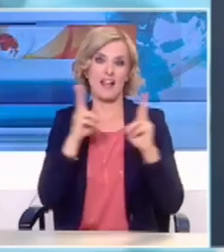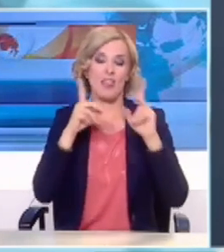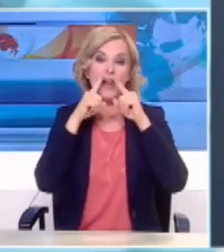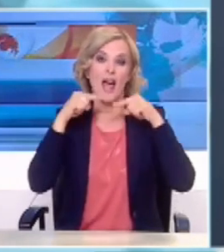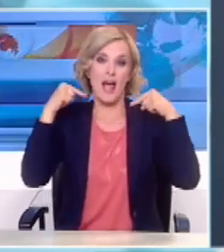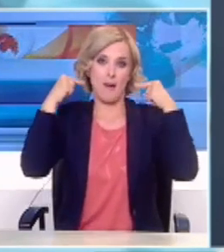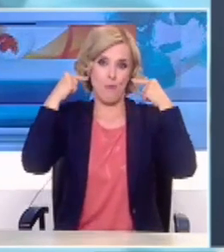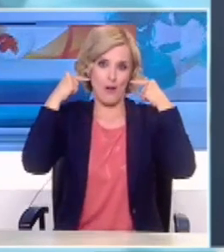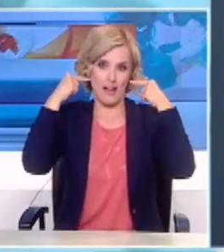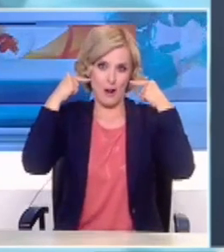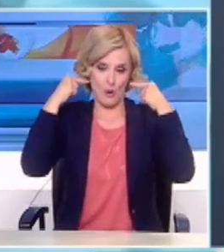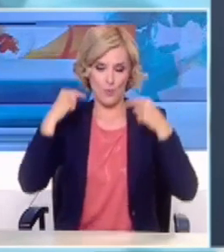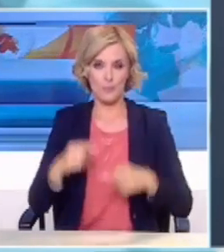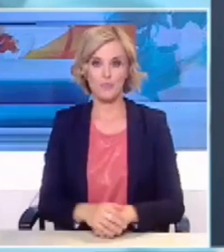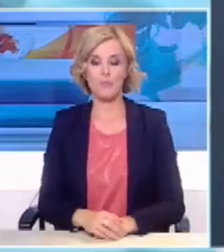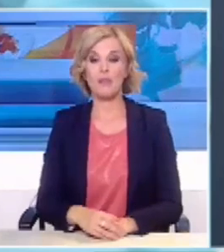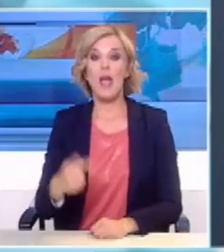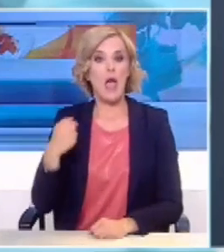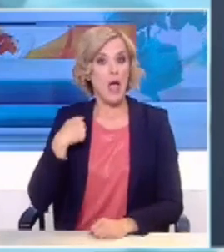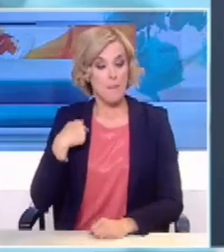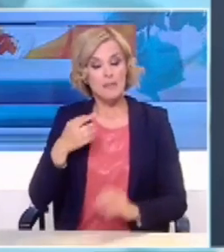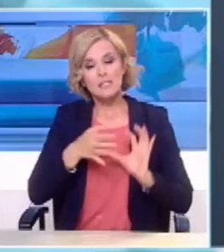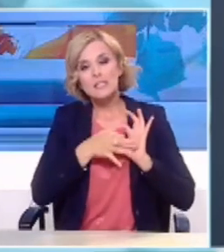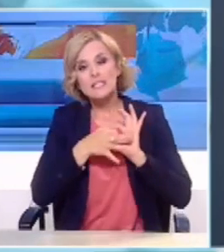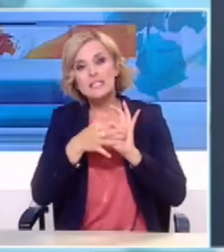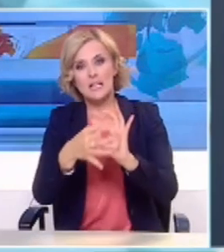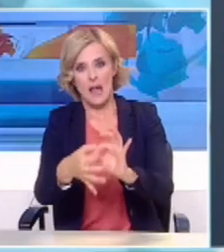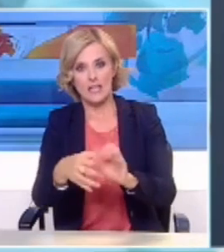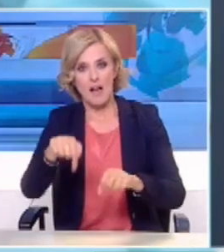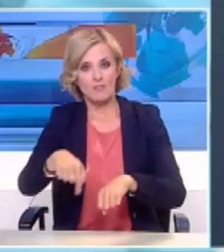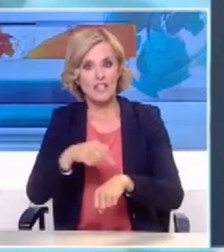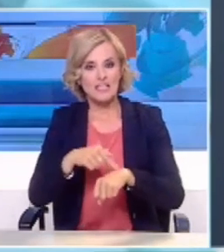ότι συνεχίζονται οι έλεγχοι των εισερχόμενων πτήσεων. Όποιος μπαίνει στη